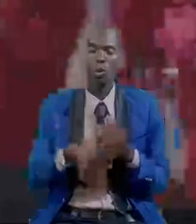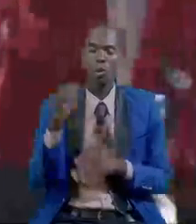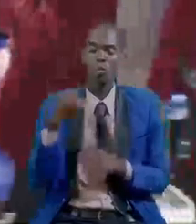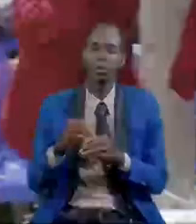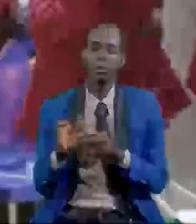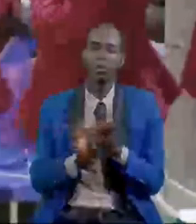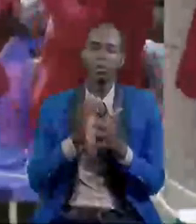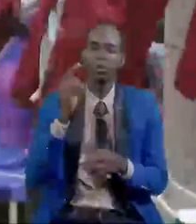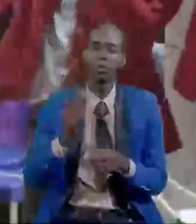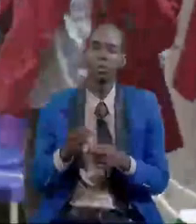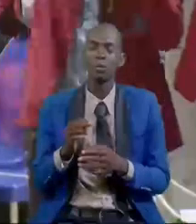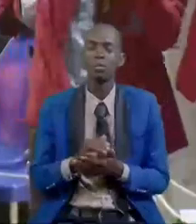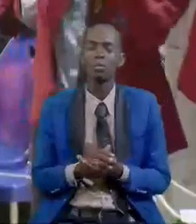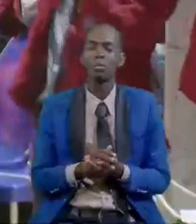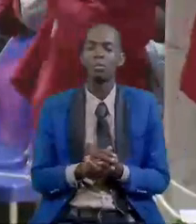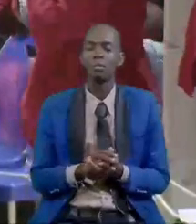de Jésus.